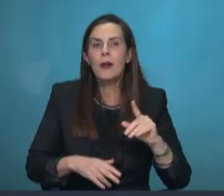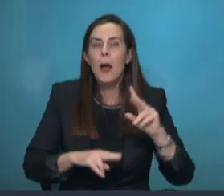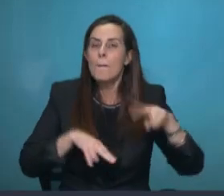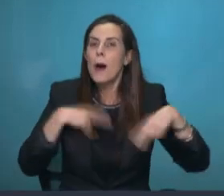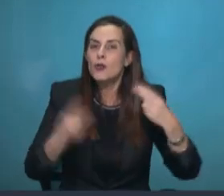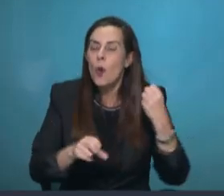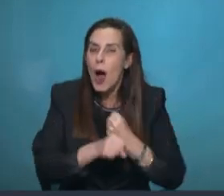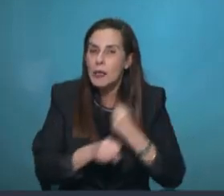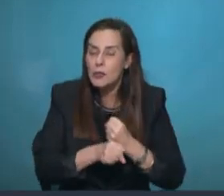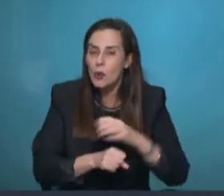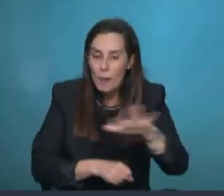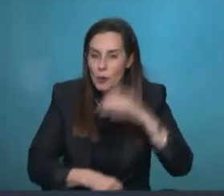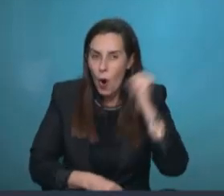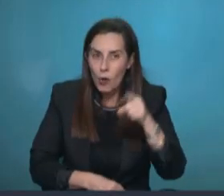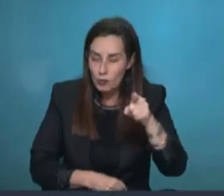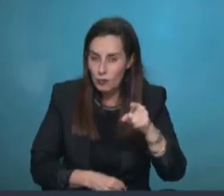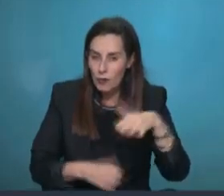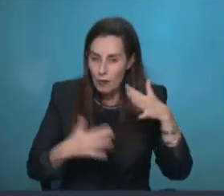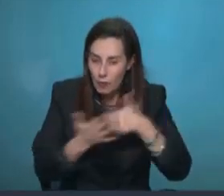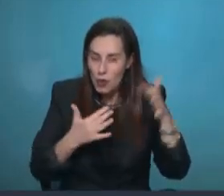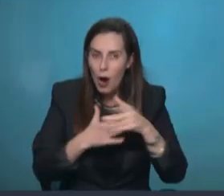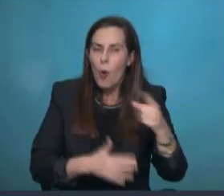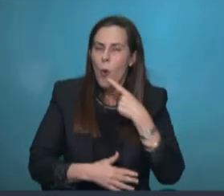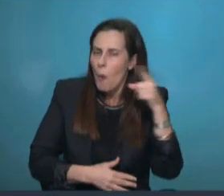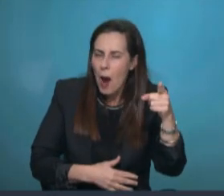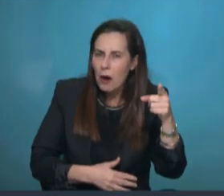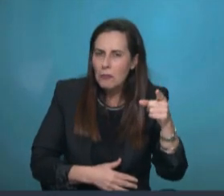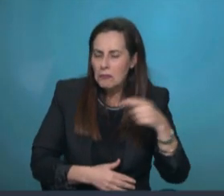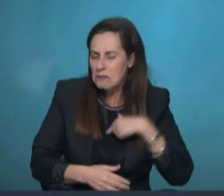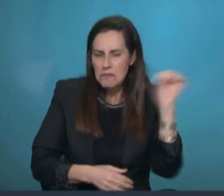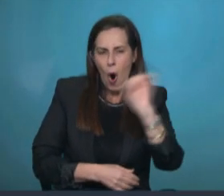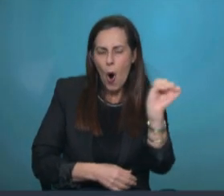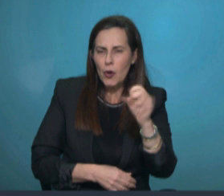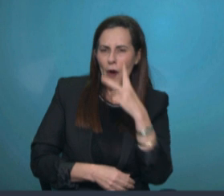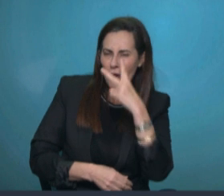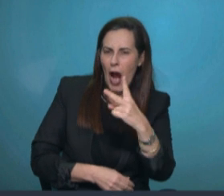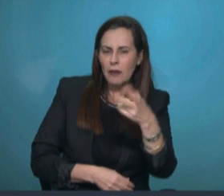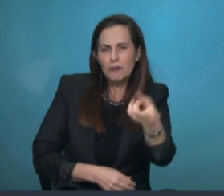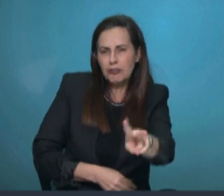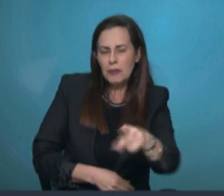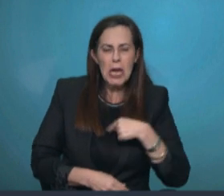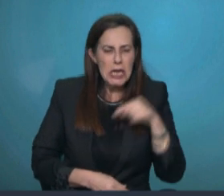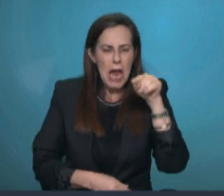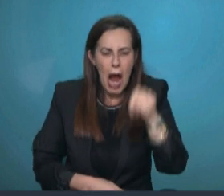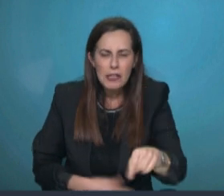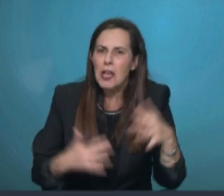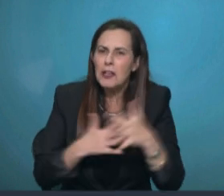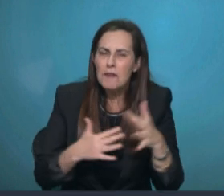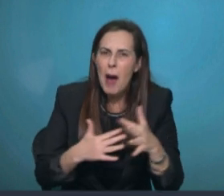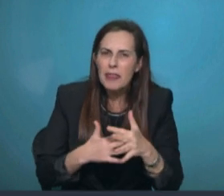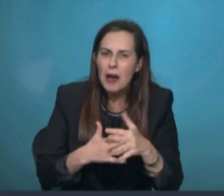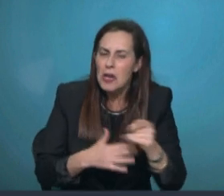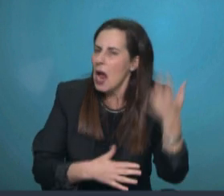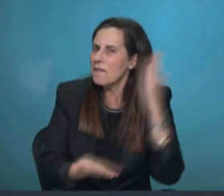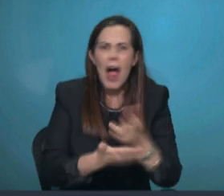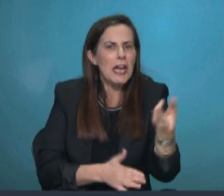בזירת הרצח ובהמשך חקירותיו הוא טוען, נסעתי באוטו וראיתי את הגופה, יצאתי ובדקתי אותה, היא הייתה מתה